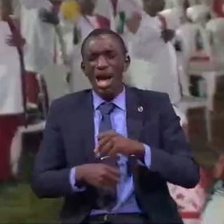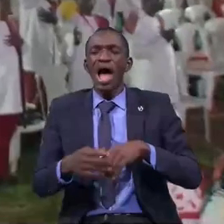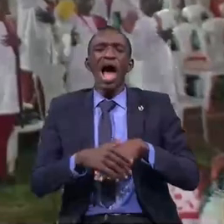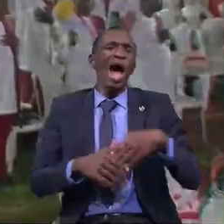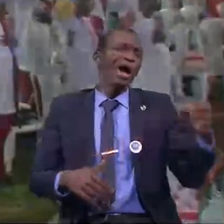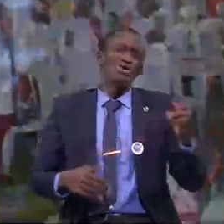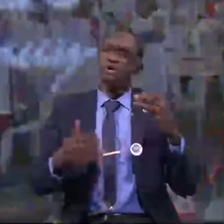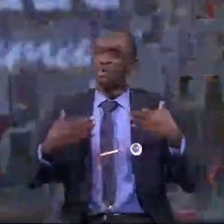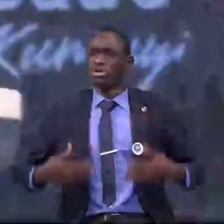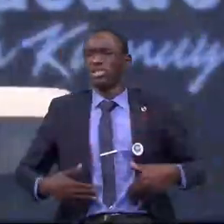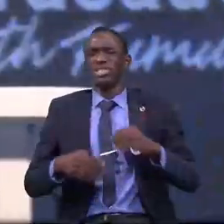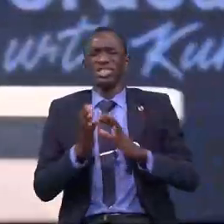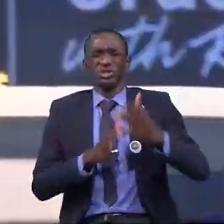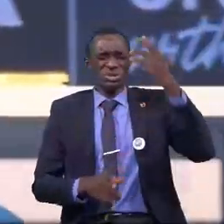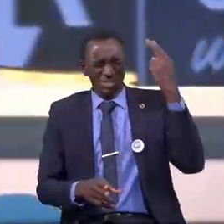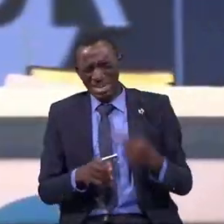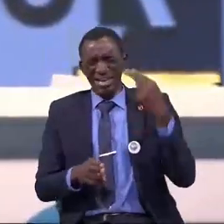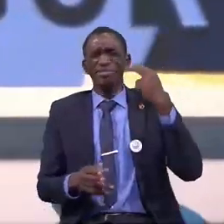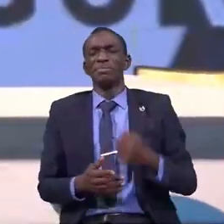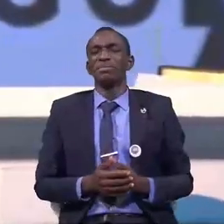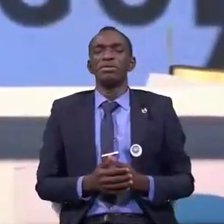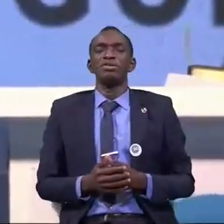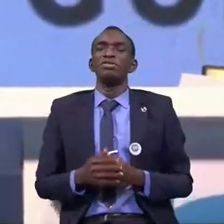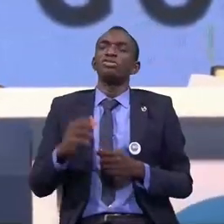Douleur et maladie sort de leur corps.